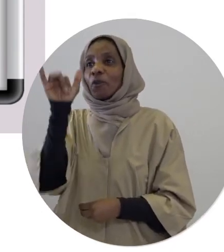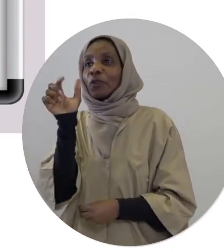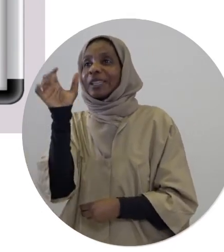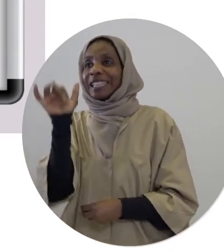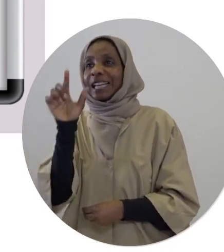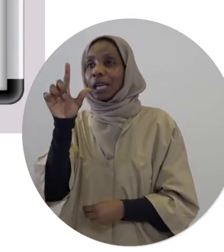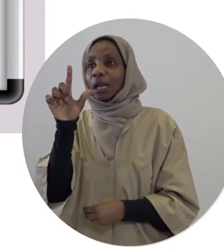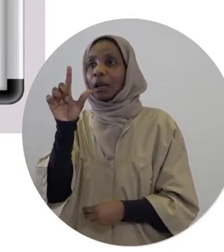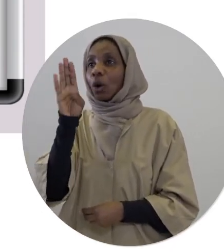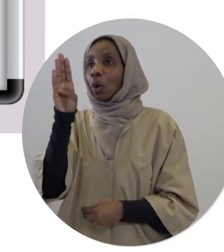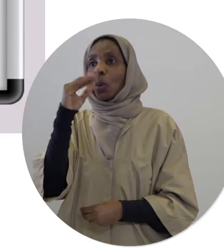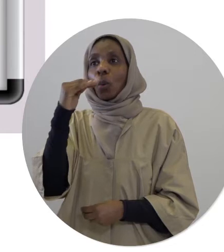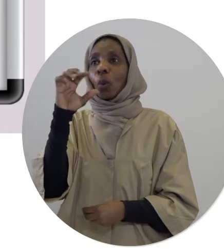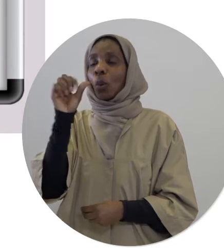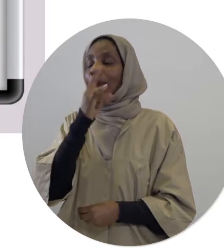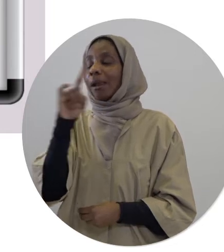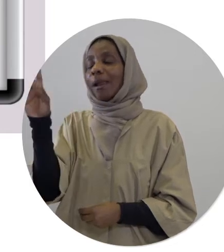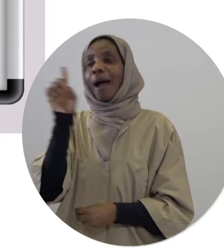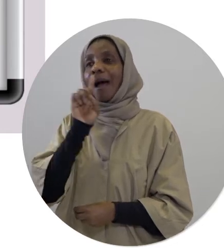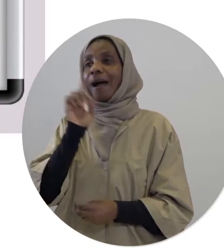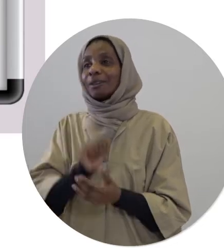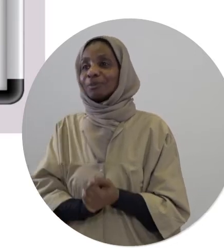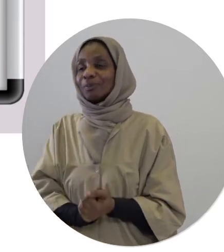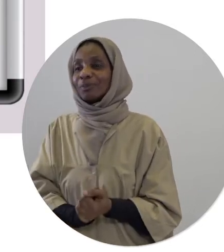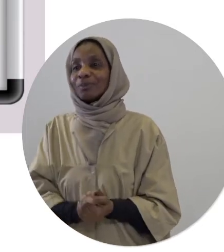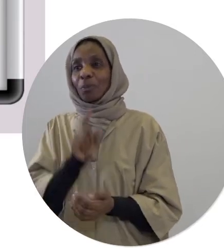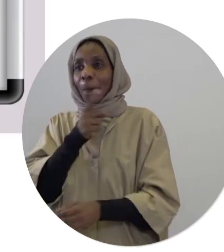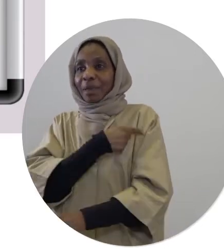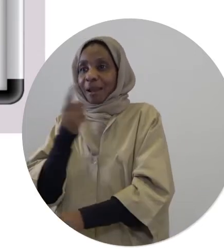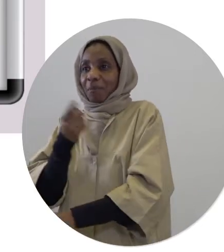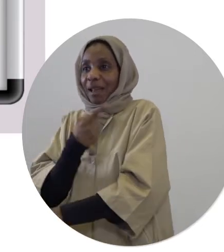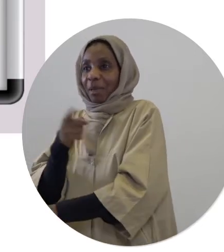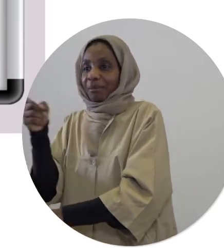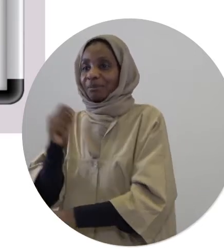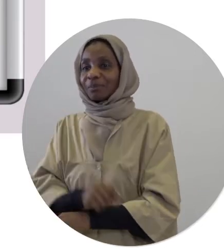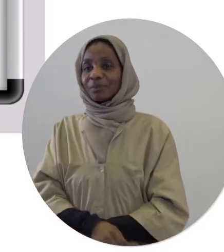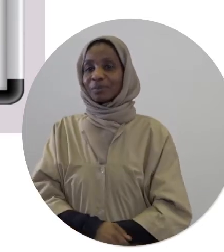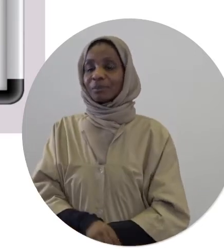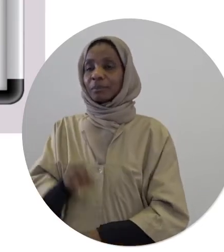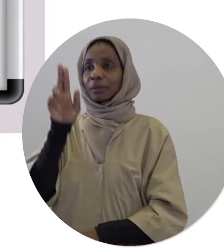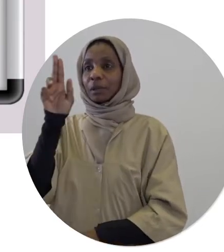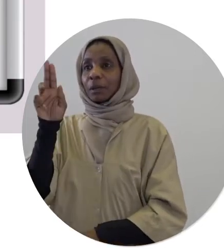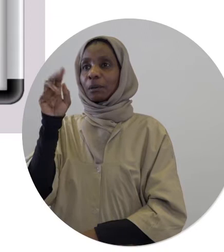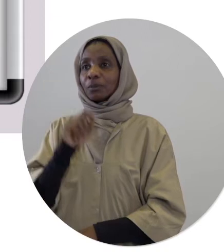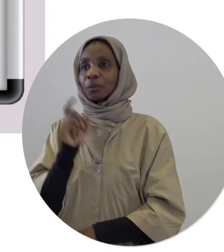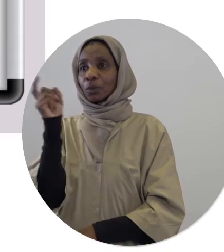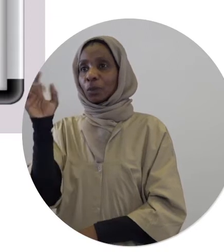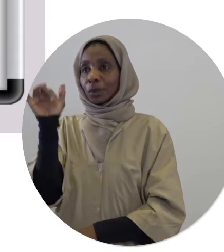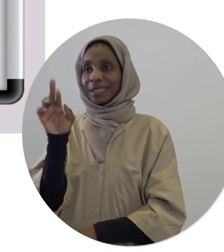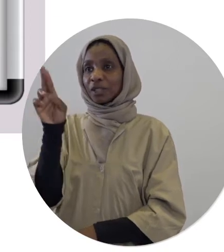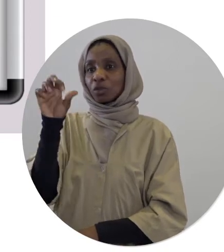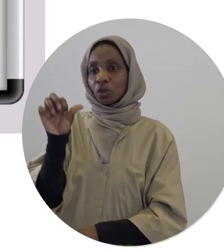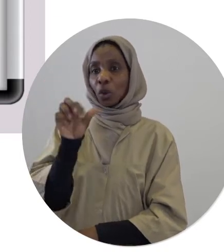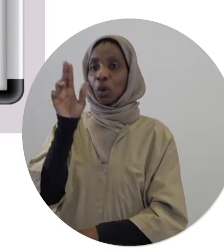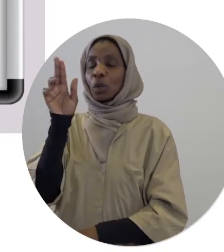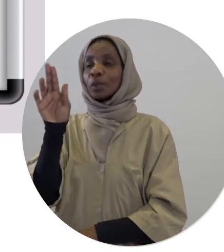ليست من الكحولات. الفينول والألفانافثول والريزورسينول كلهم ارتبطت الهيدروكسيل